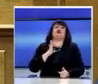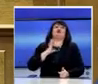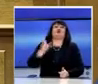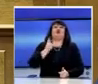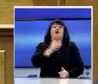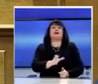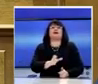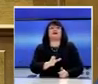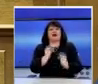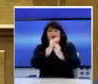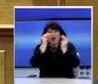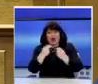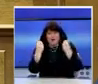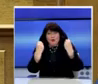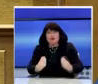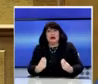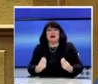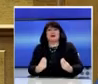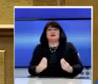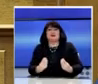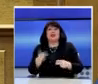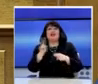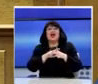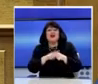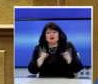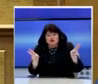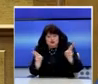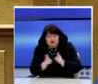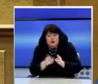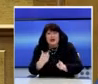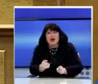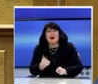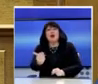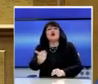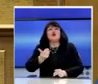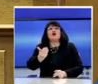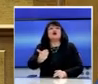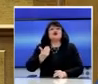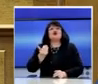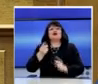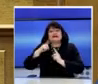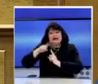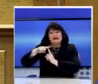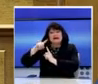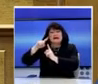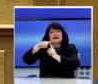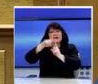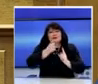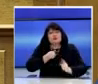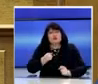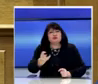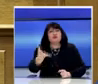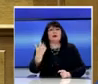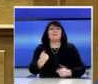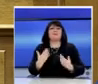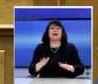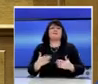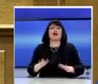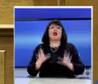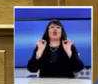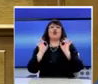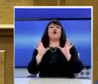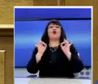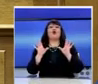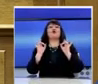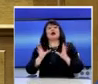πιο αποτελεσματικά το κύμα θανάτου αν εγκαίρως είχαν γίνει μαζικά τεστ στον πληθυσμό, δωρεάν